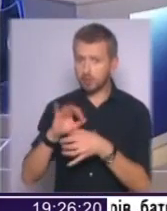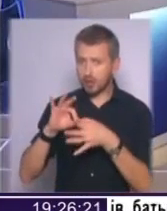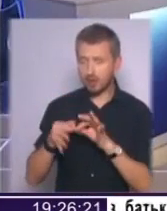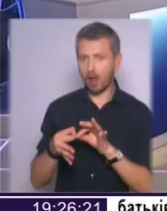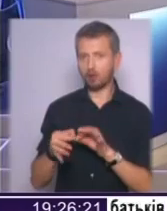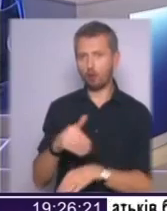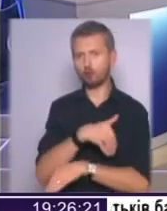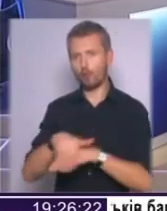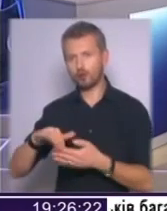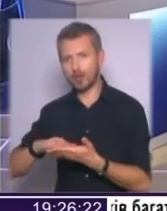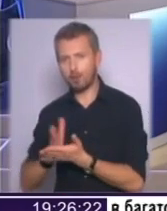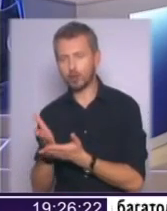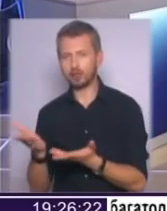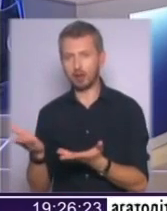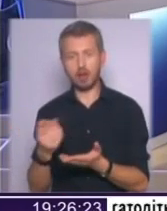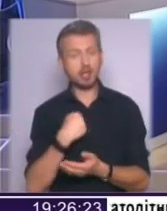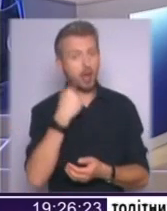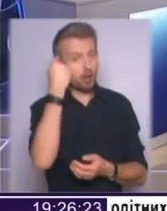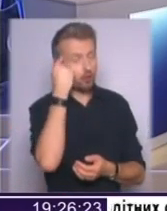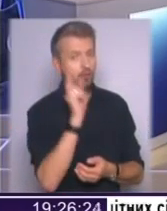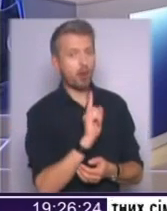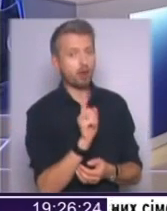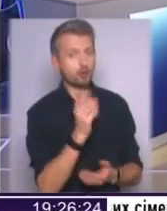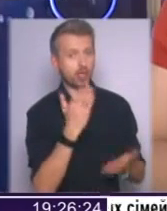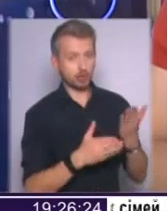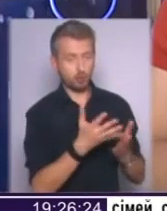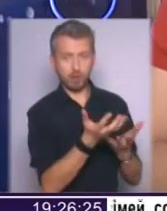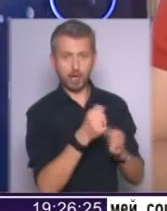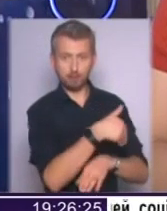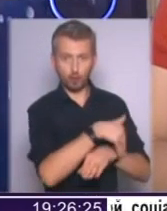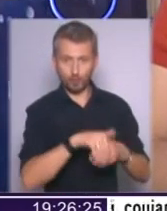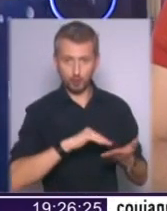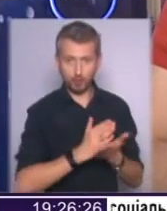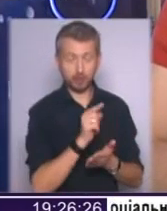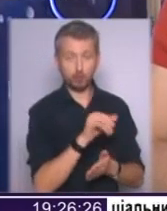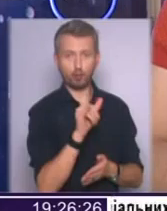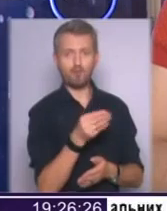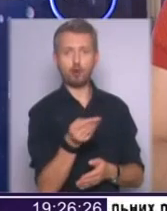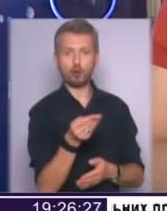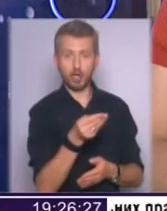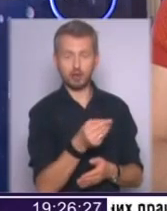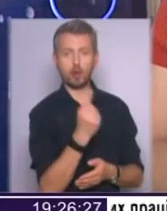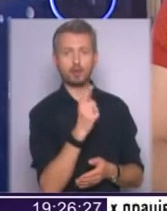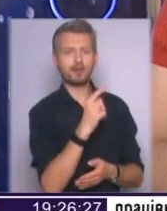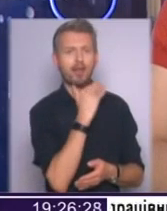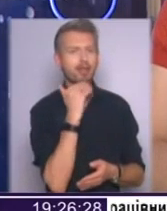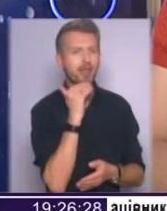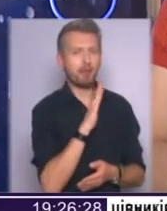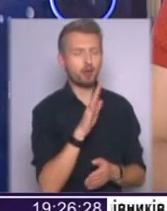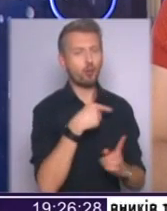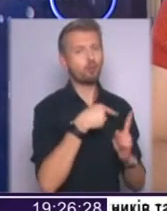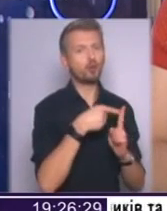там зовнішня політика? Я думаю, що якраз, до речі, якщо ми беремо зовнішні політиці, то тут у Порошенка один з небагатьох плюсів, які у